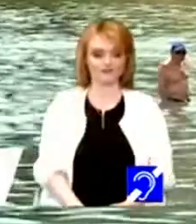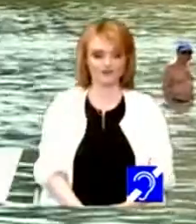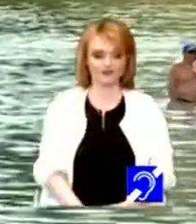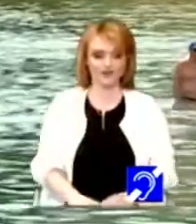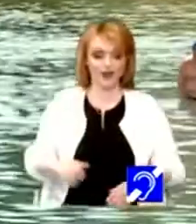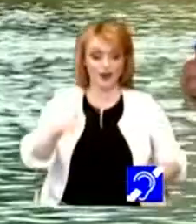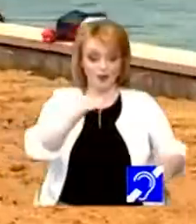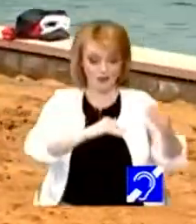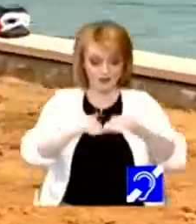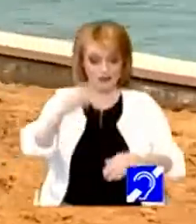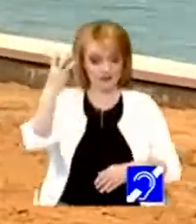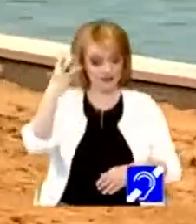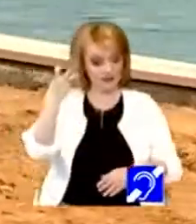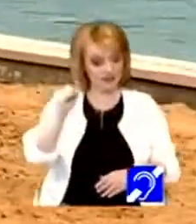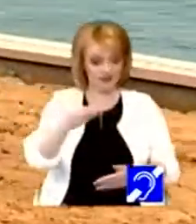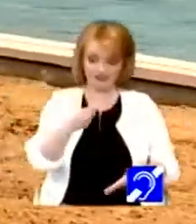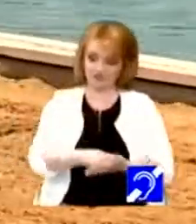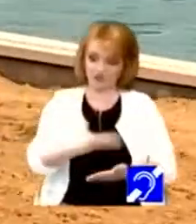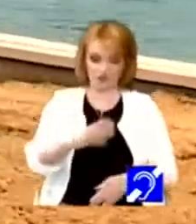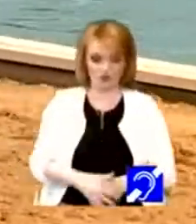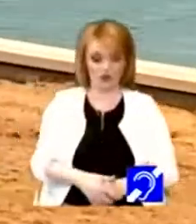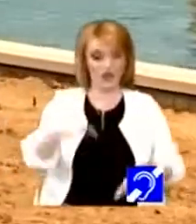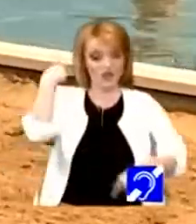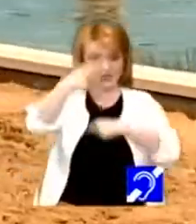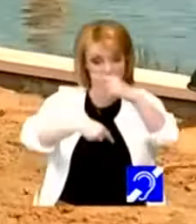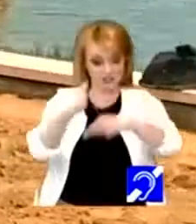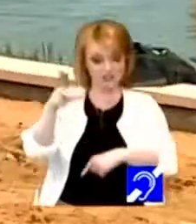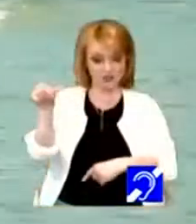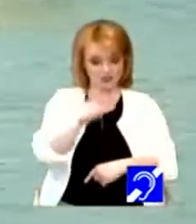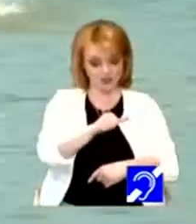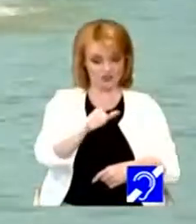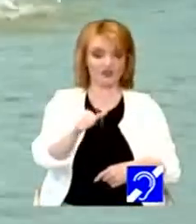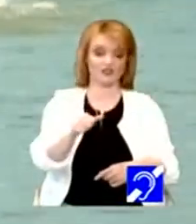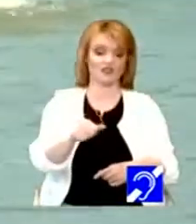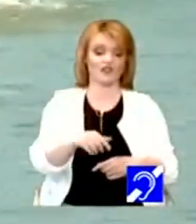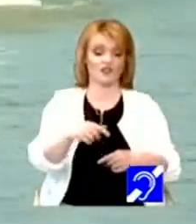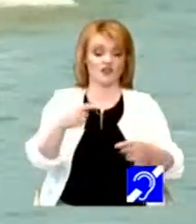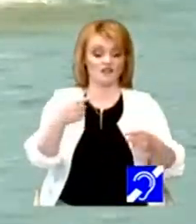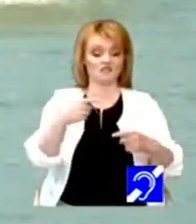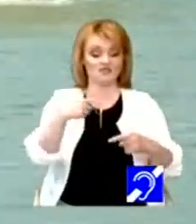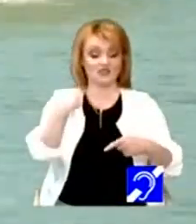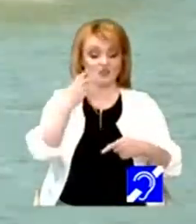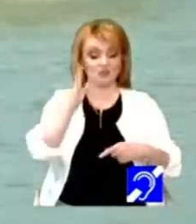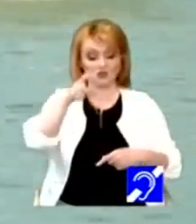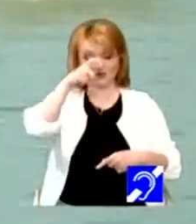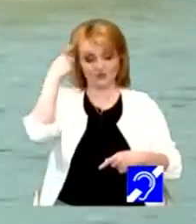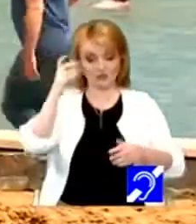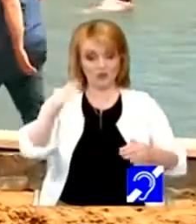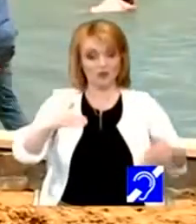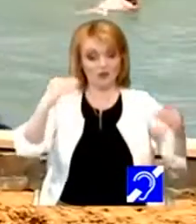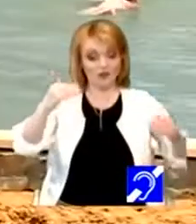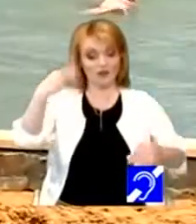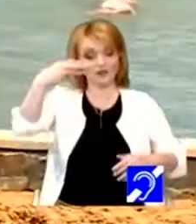лей. Дорого. Pentru săptămâna viitoare, meteorologii promit maxime de până la 30 de grade. Mâine